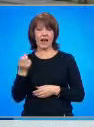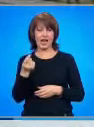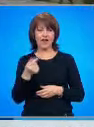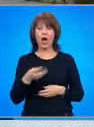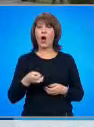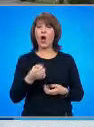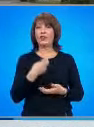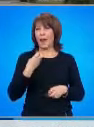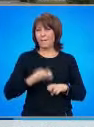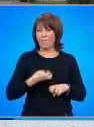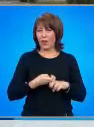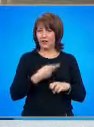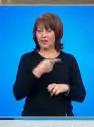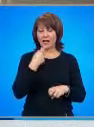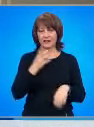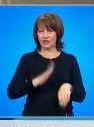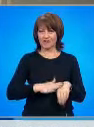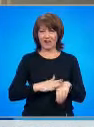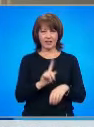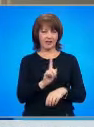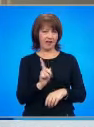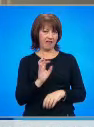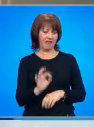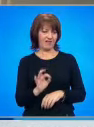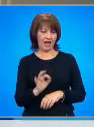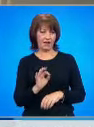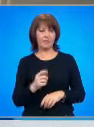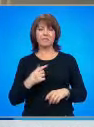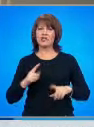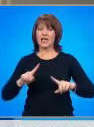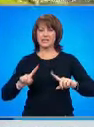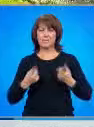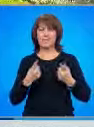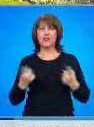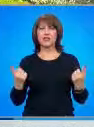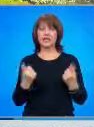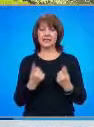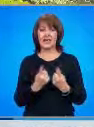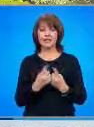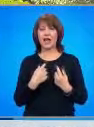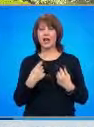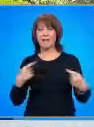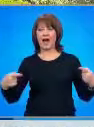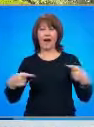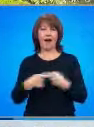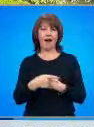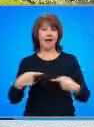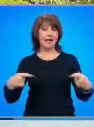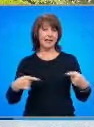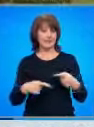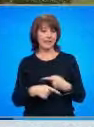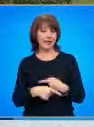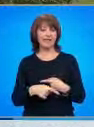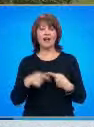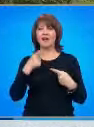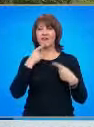лечебното заведение обаче твърдят, че фактите не са верни. Последва спешна среща, на която се разбра, че има разминаване в данните, подадени от